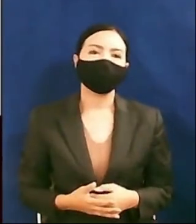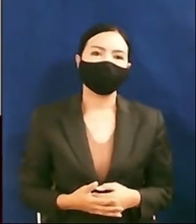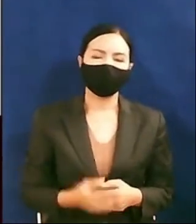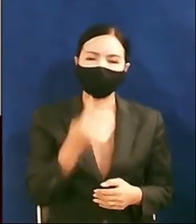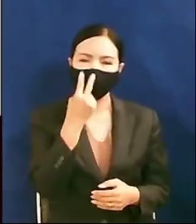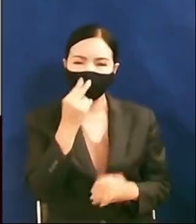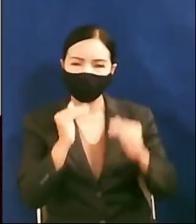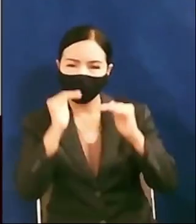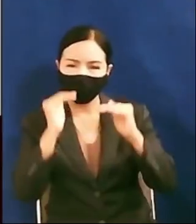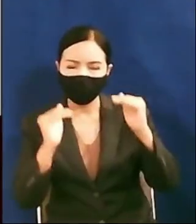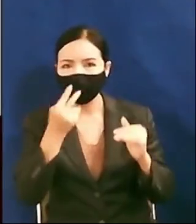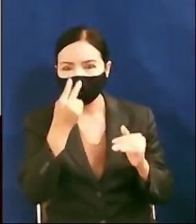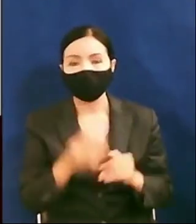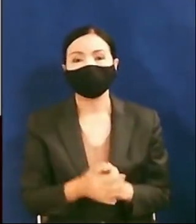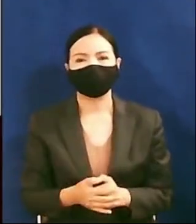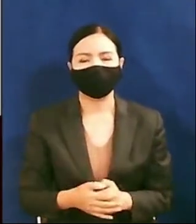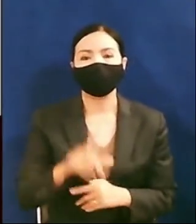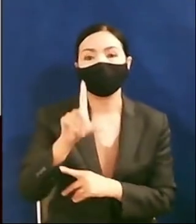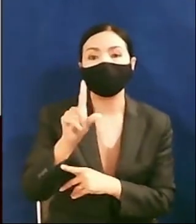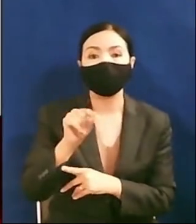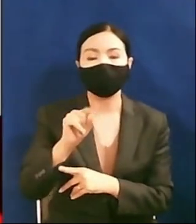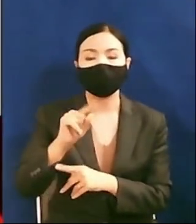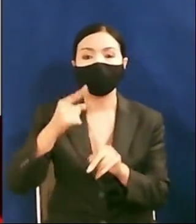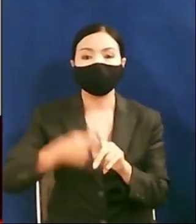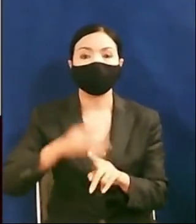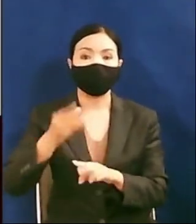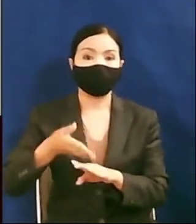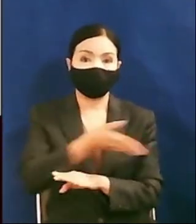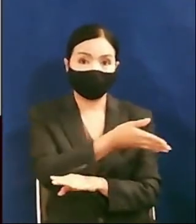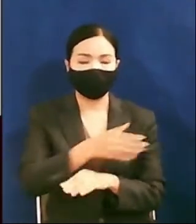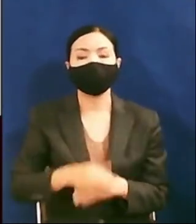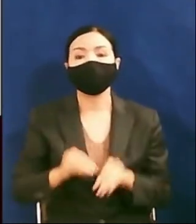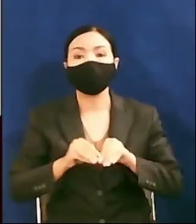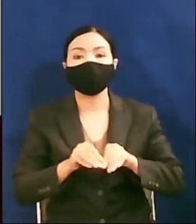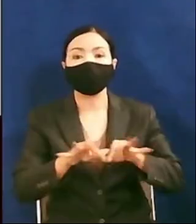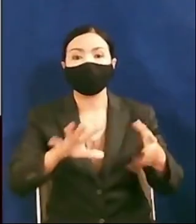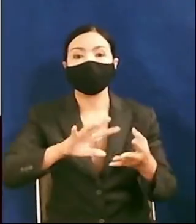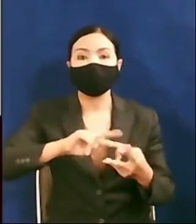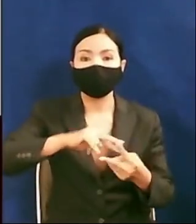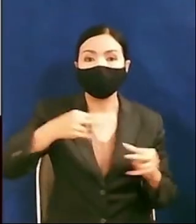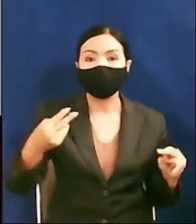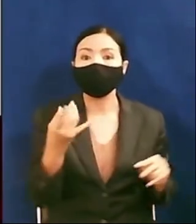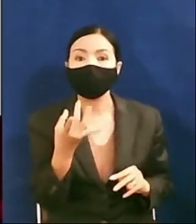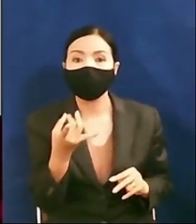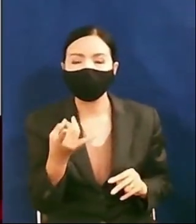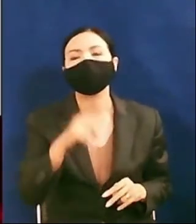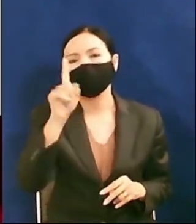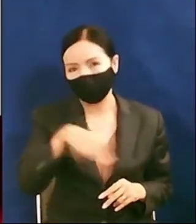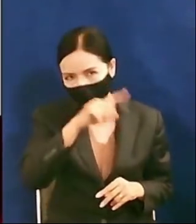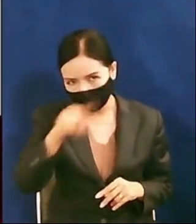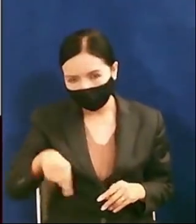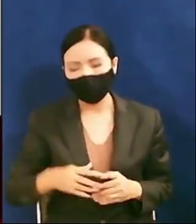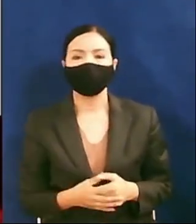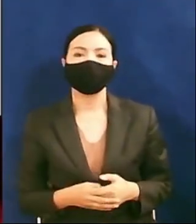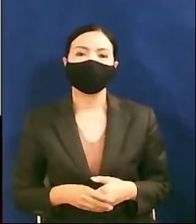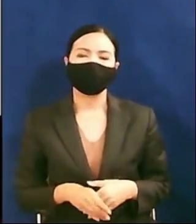ว่าก่อนหน้าวันที่20มิถุนายนส่วนใหญ่แล้วการระบาดของสายพันธุ์ในประเทศไทยจะเป็นสายพันธุ์อังกฤษนะครับ